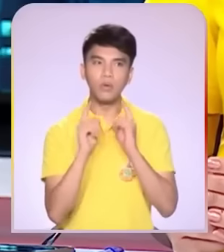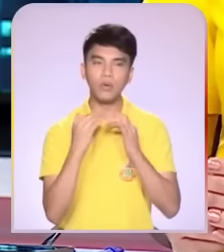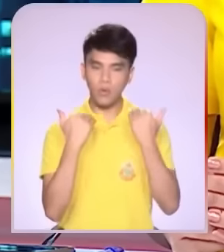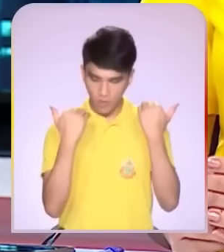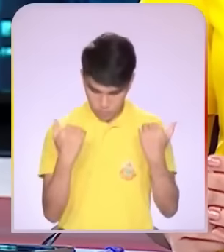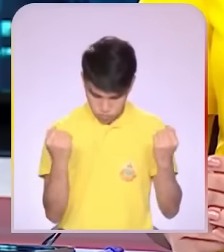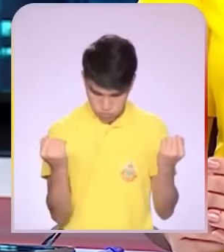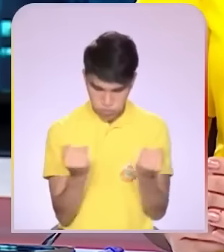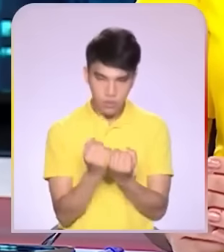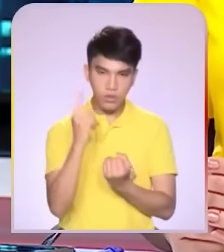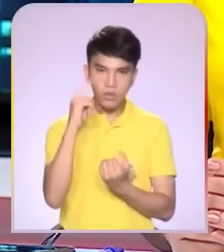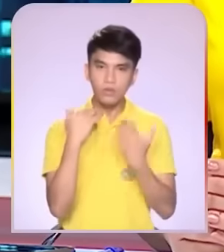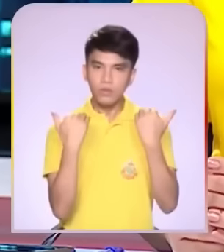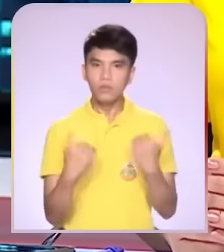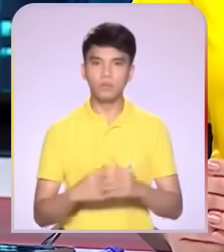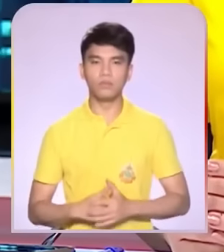านเสียหายหนักเลยนะฮะ